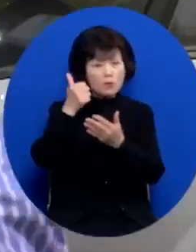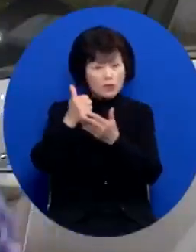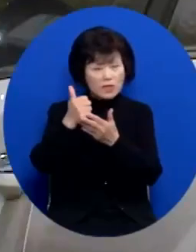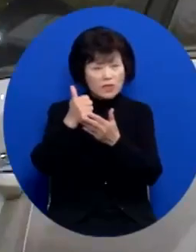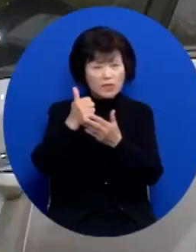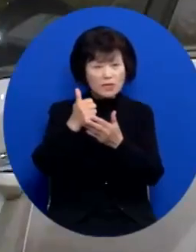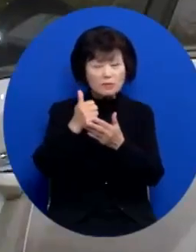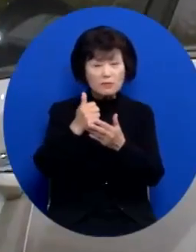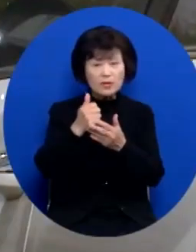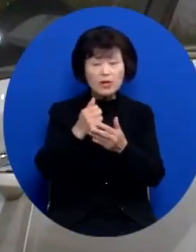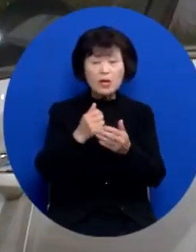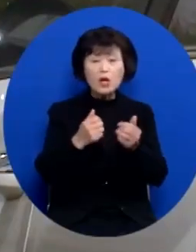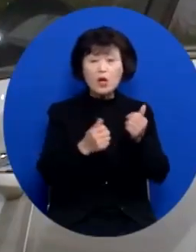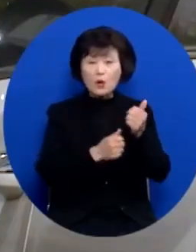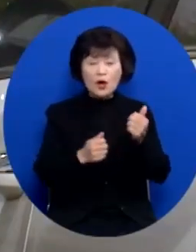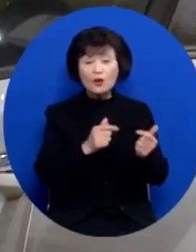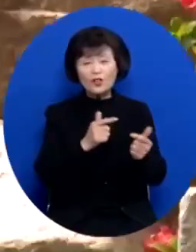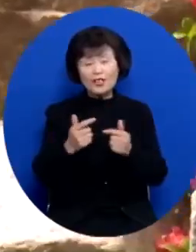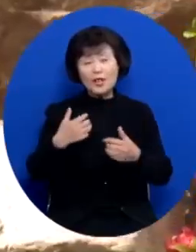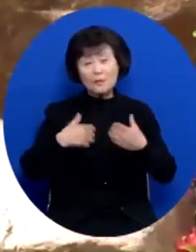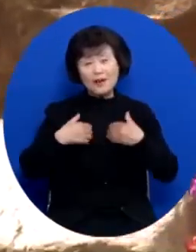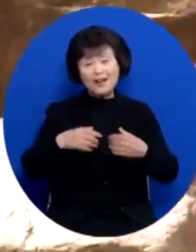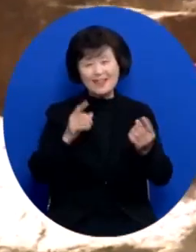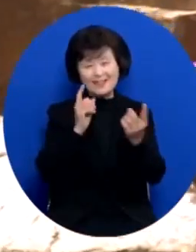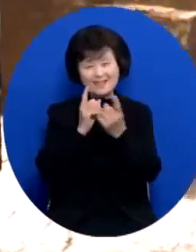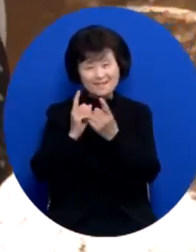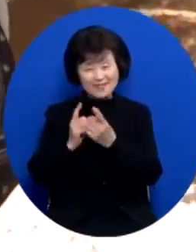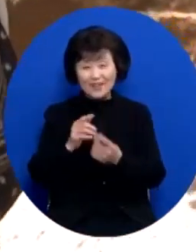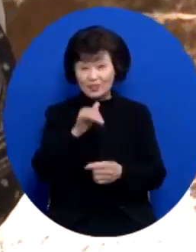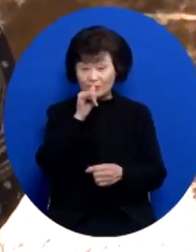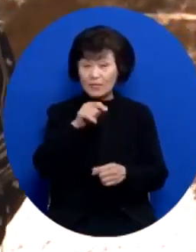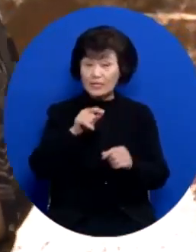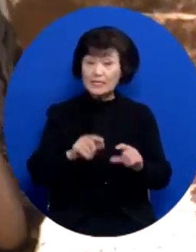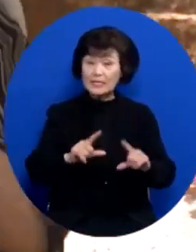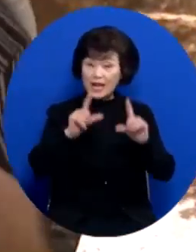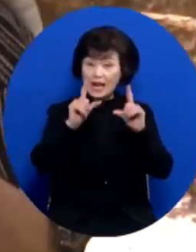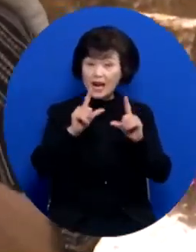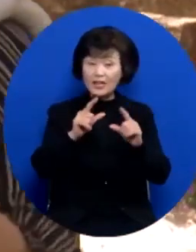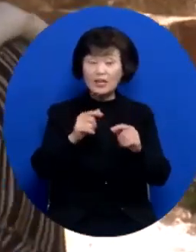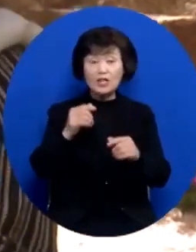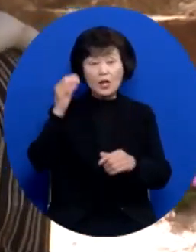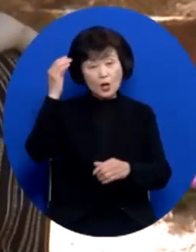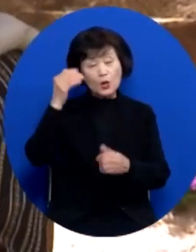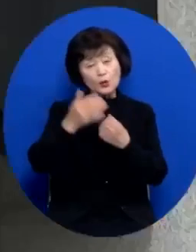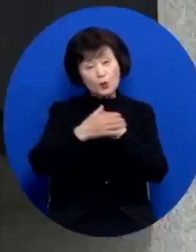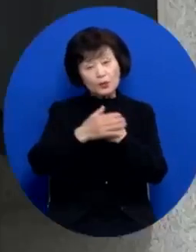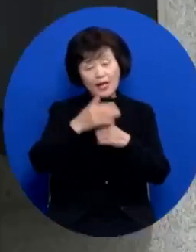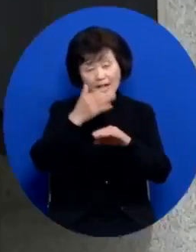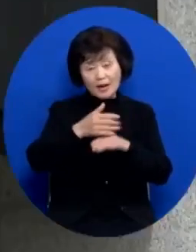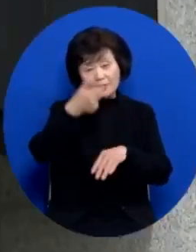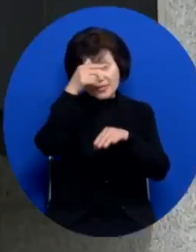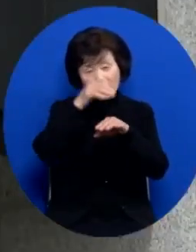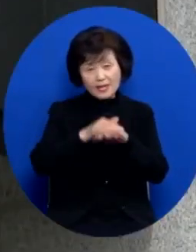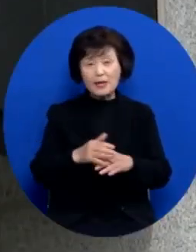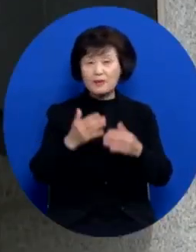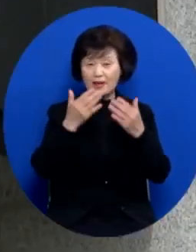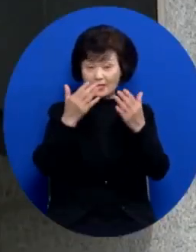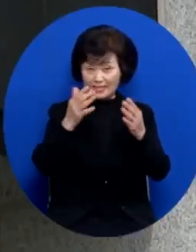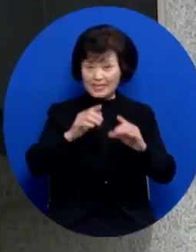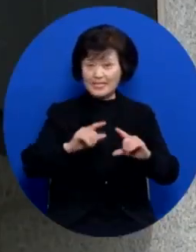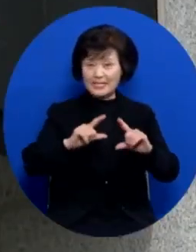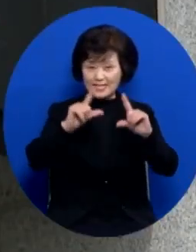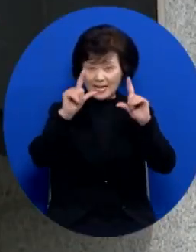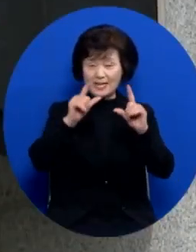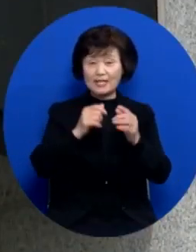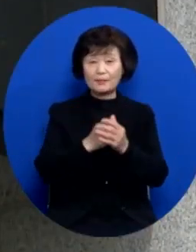후원회 회원들을 반갑게 맞이하고 있습니다. 이날은 합산교회 후원회 감사 예배가 열리는 날로 합산교회 화재 극복 사건을